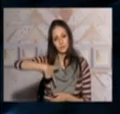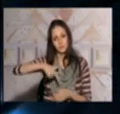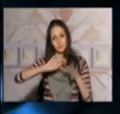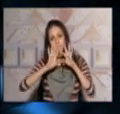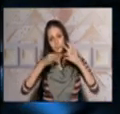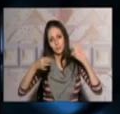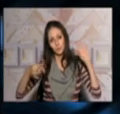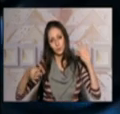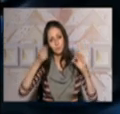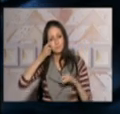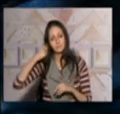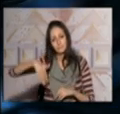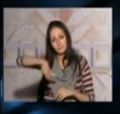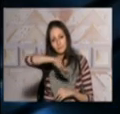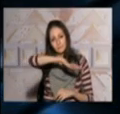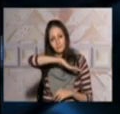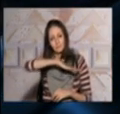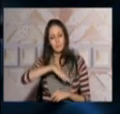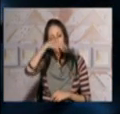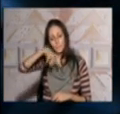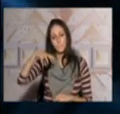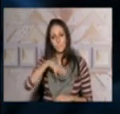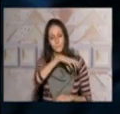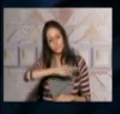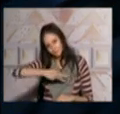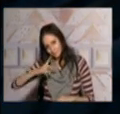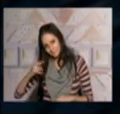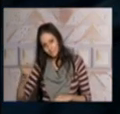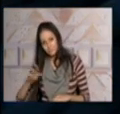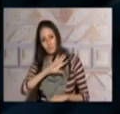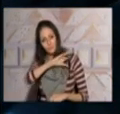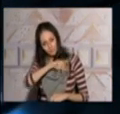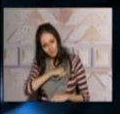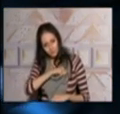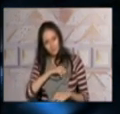من جنسيات مختلفة، من السودان، من سوريا، فلسطينيين،